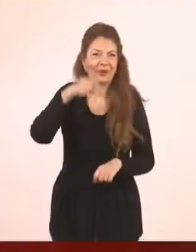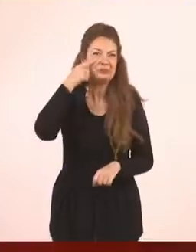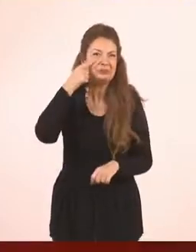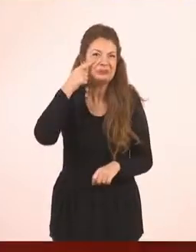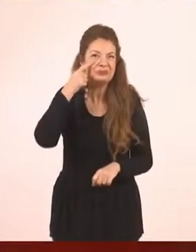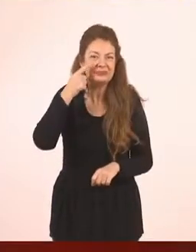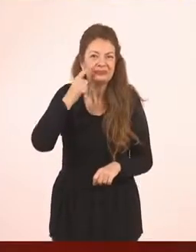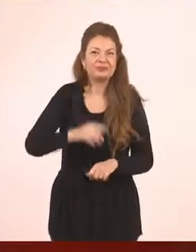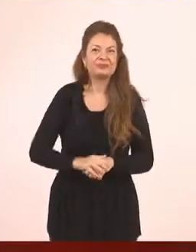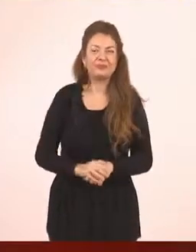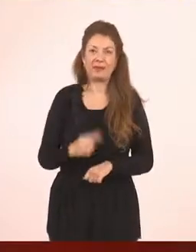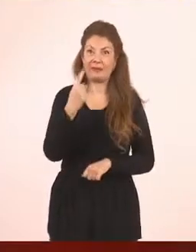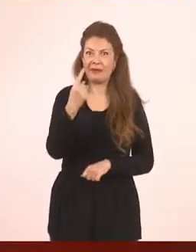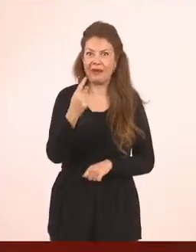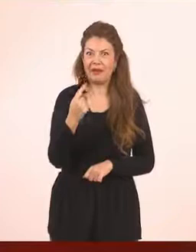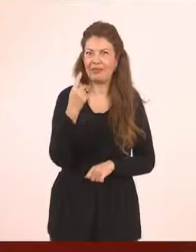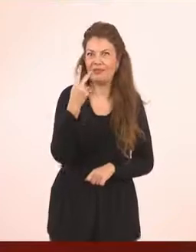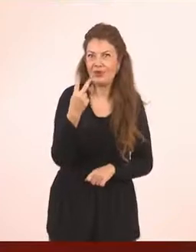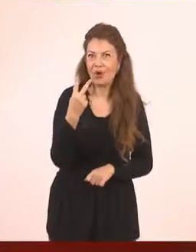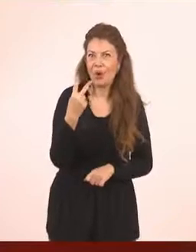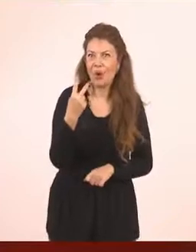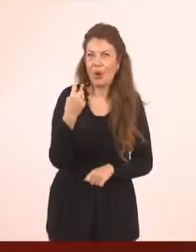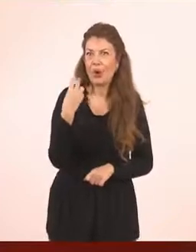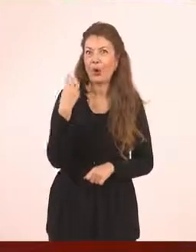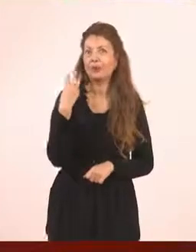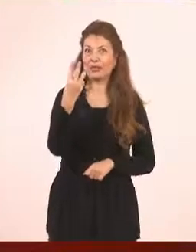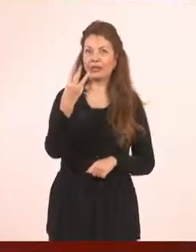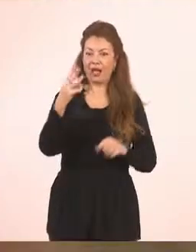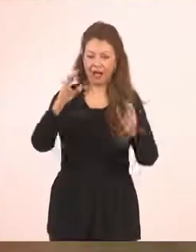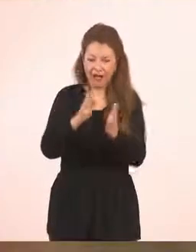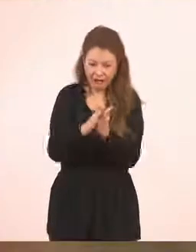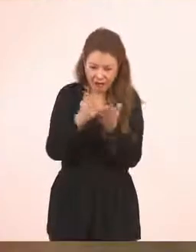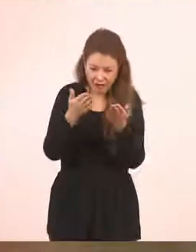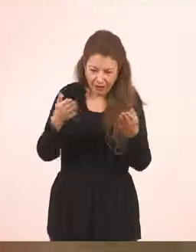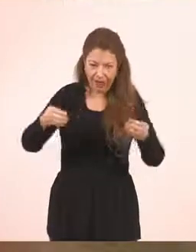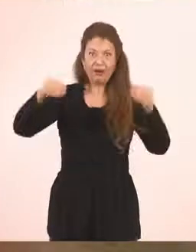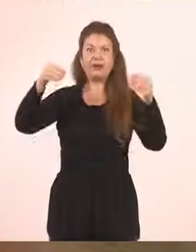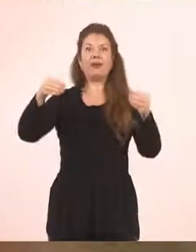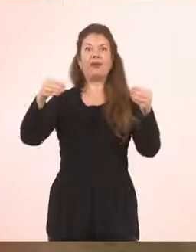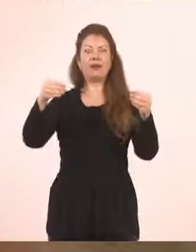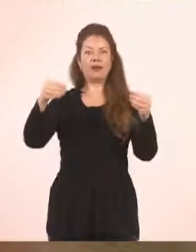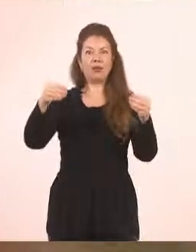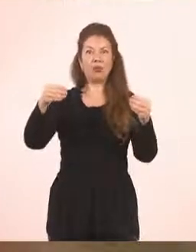Ναι. Ένα, δύο, τρία.